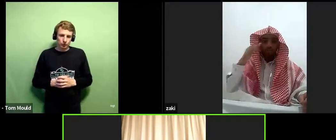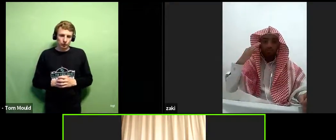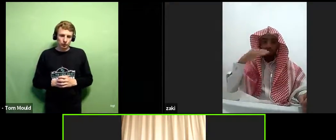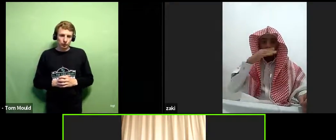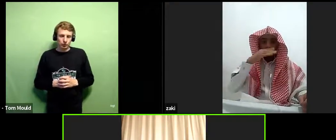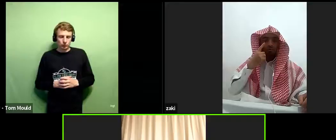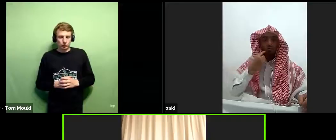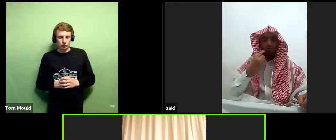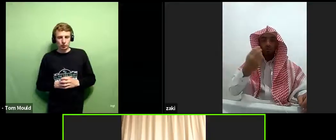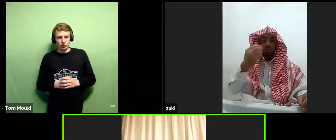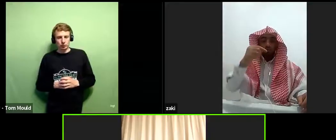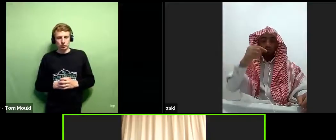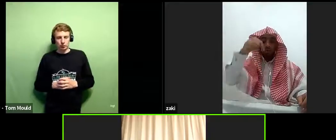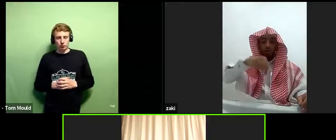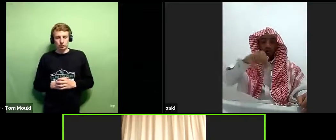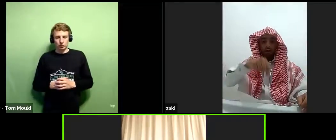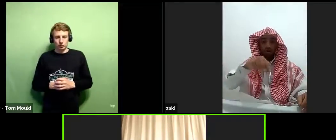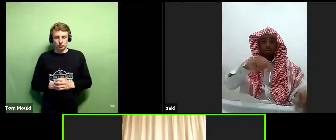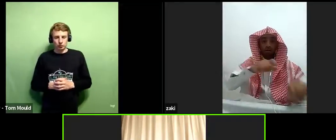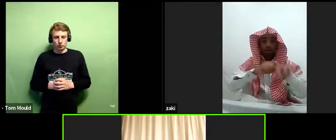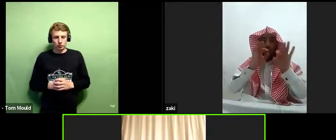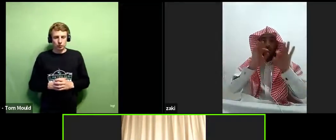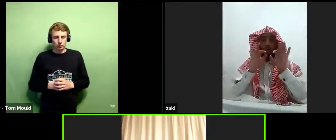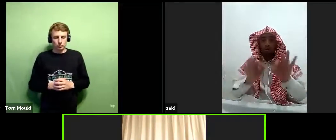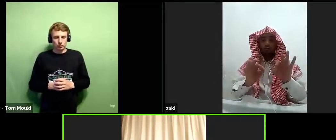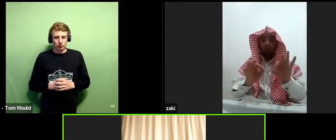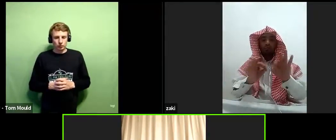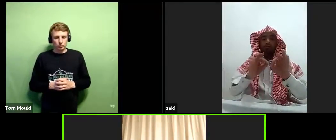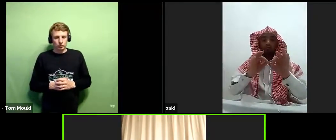وقت الدرس المعتاد،